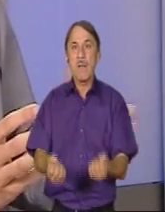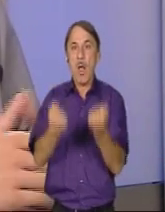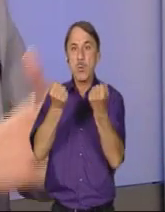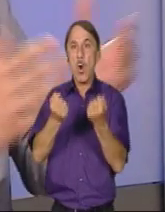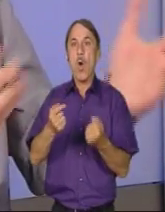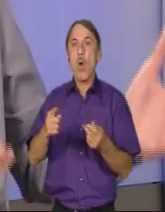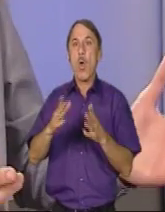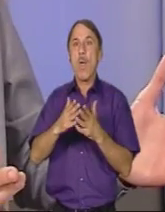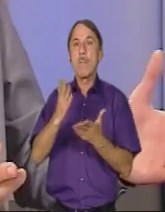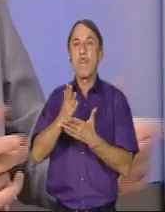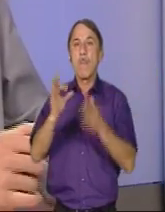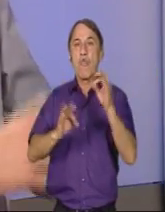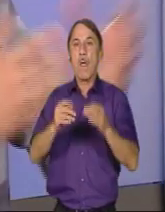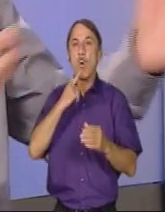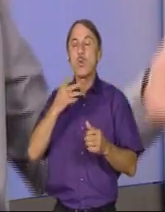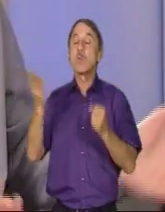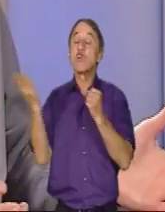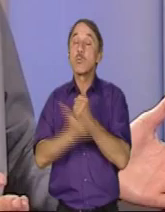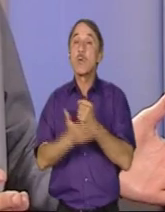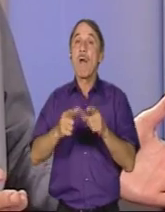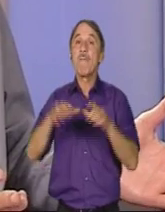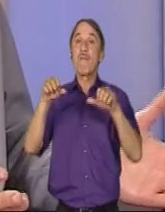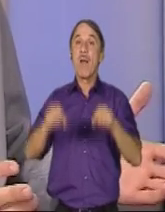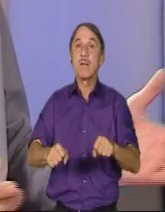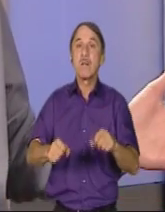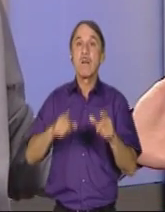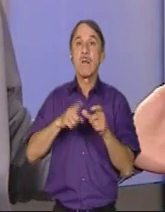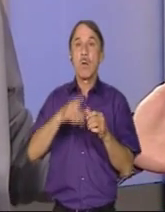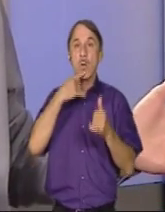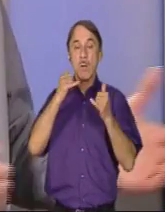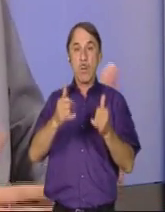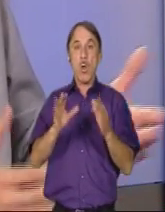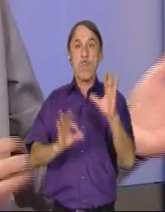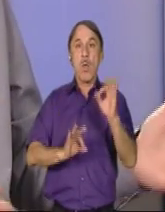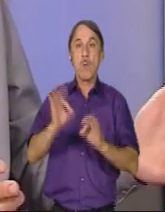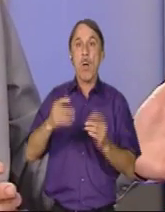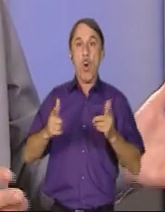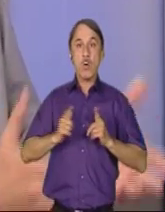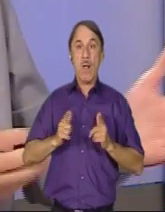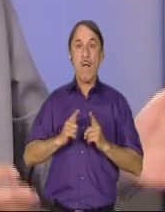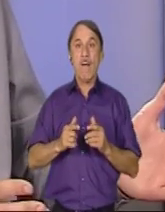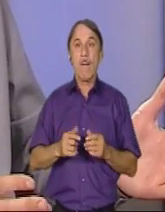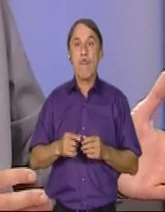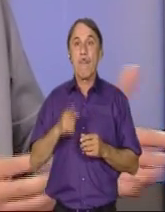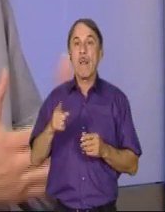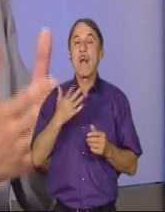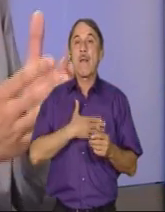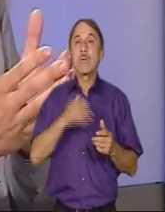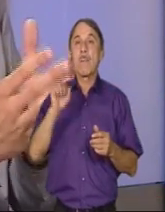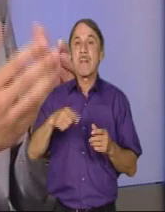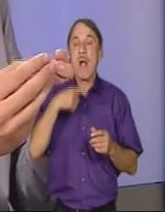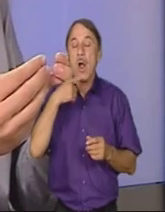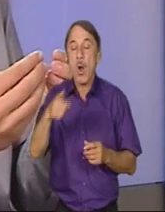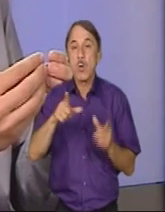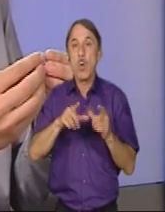biti teško? Ko će protiv toga se suprotstavi? Ko će da nas ruši sa vlasti zbog toga? To je sad normalno. To je očekivano. A šta sam hteo